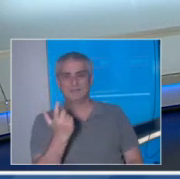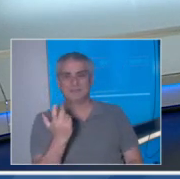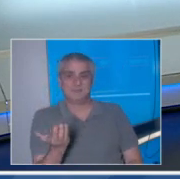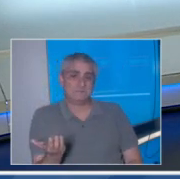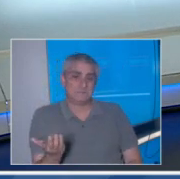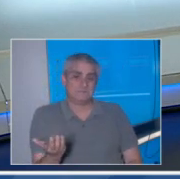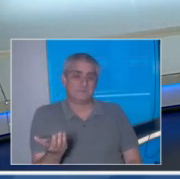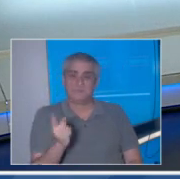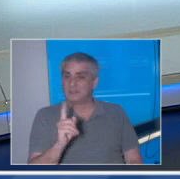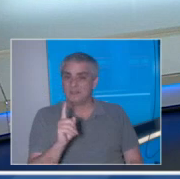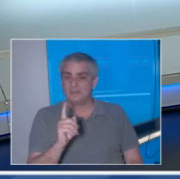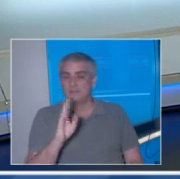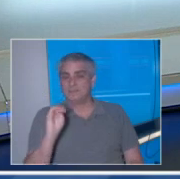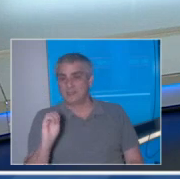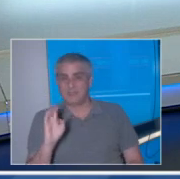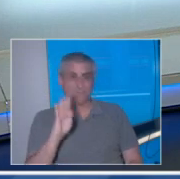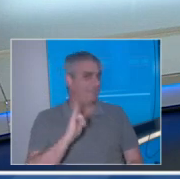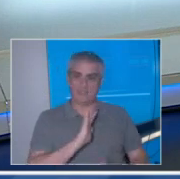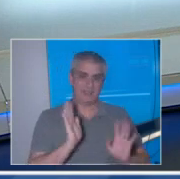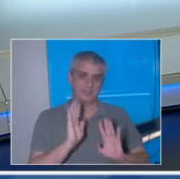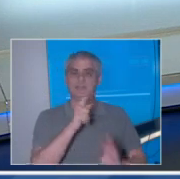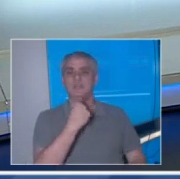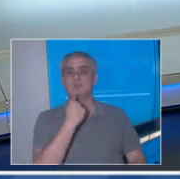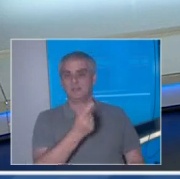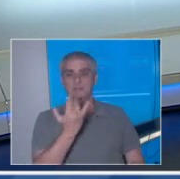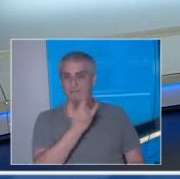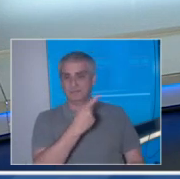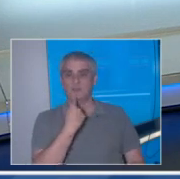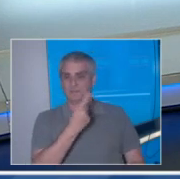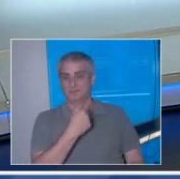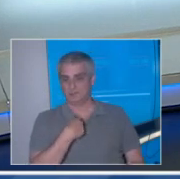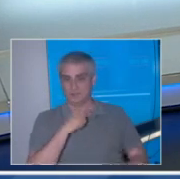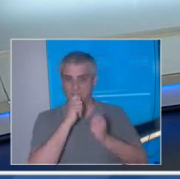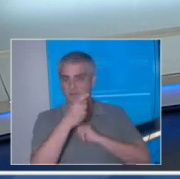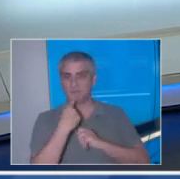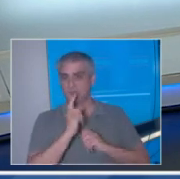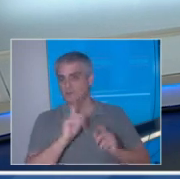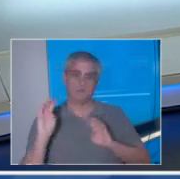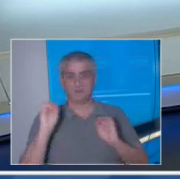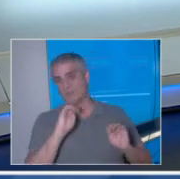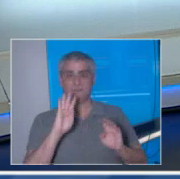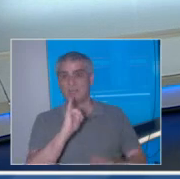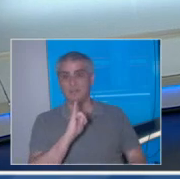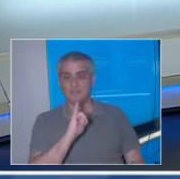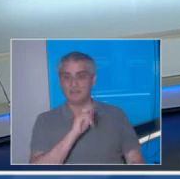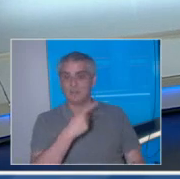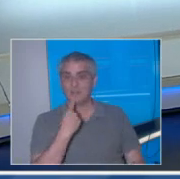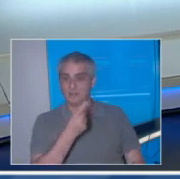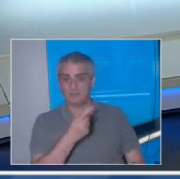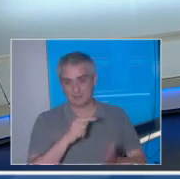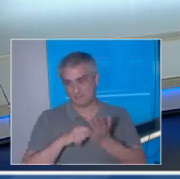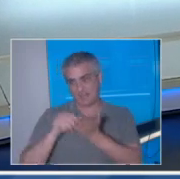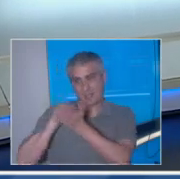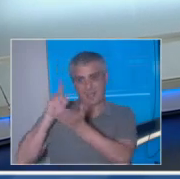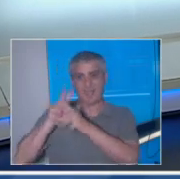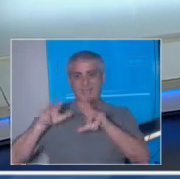מקצתי. אבל לא מיני ולא מבי אין. זאת אומרת, היא אומרת, טלי גוטליב הרי אומרת את זה כשאני מראיין אותה הרבה פעמים. לא מיני ולא מבי, היא אומרת את זה רק בארץ